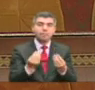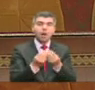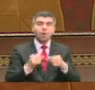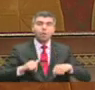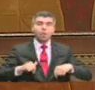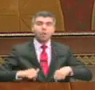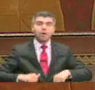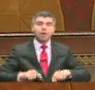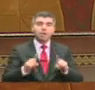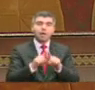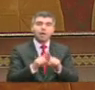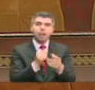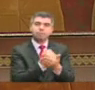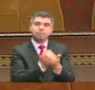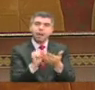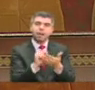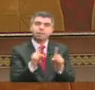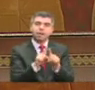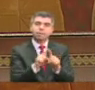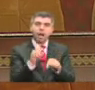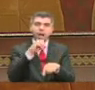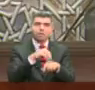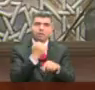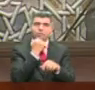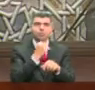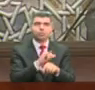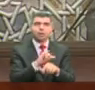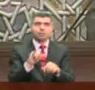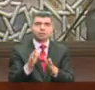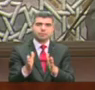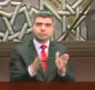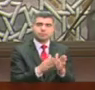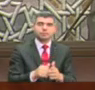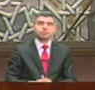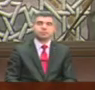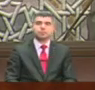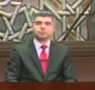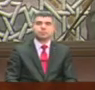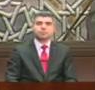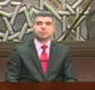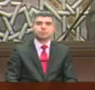بها لتصحيح هذه الوضعية، وشكرا. كلمة لكم السيد الوزير.